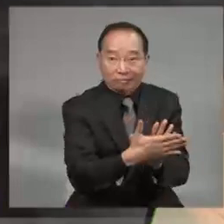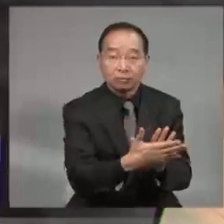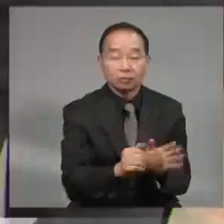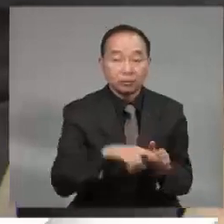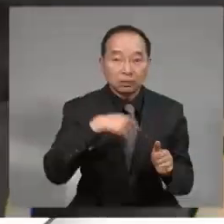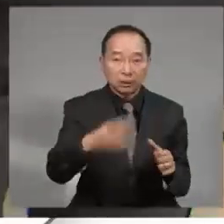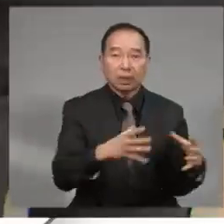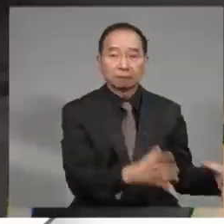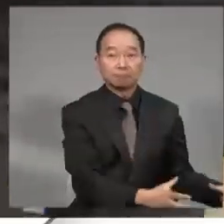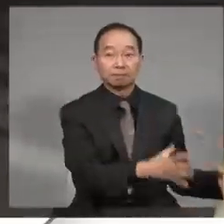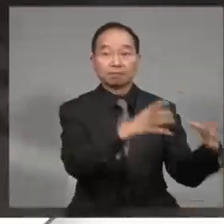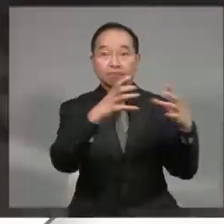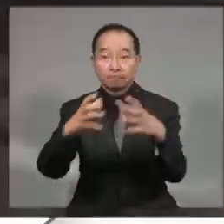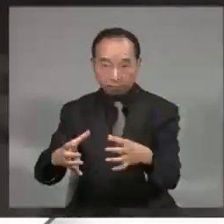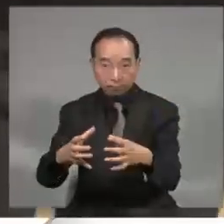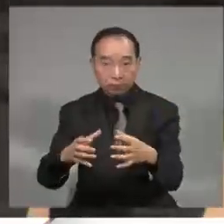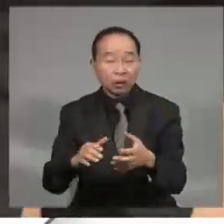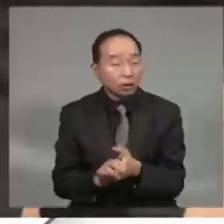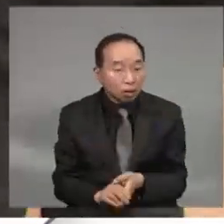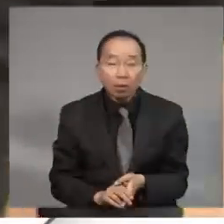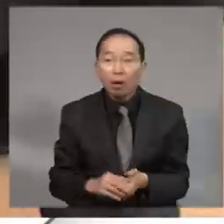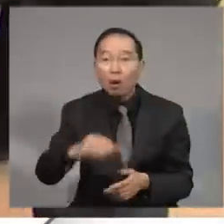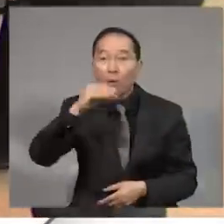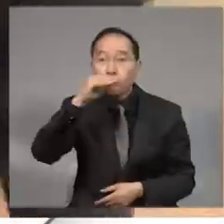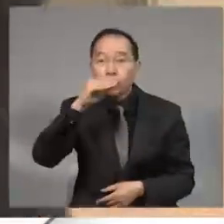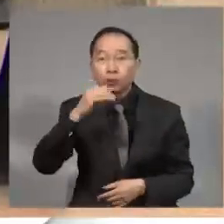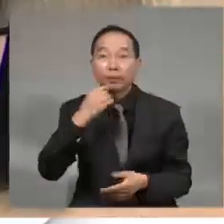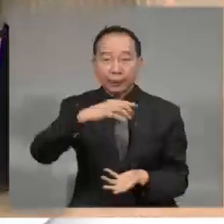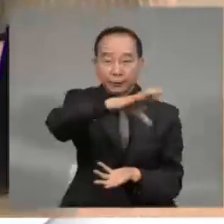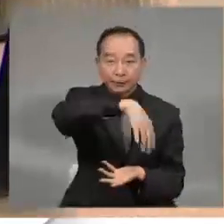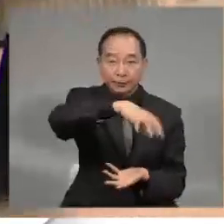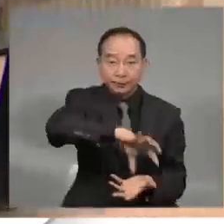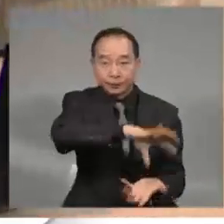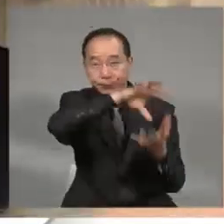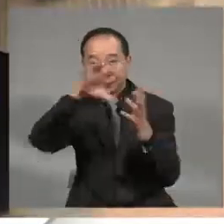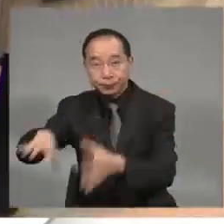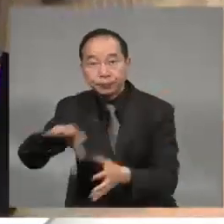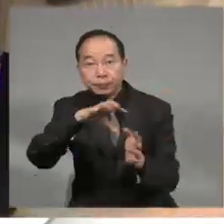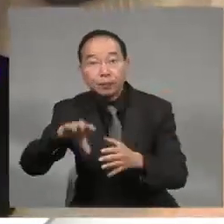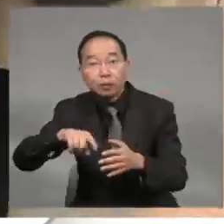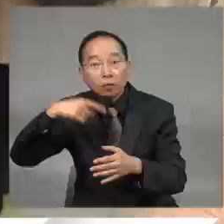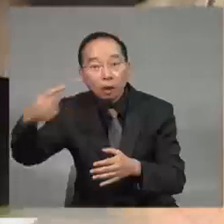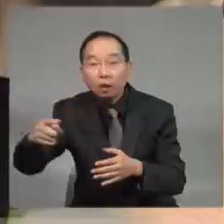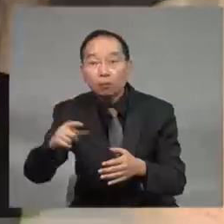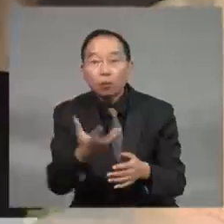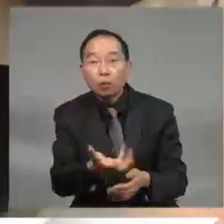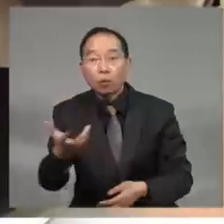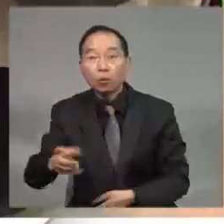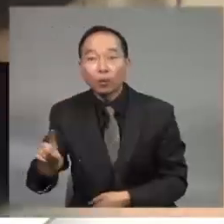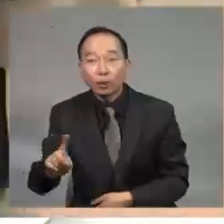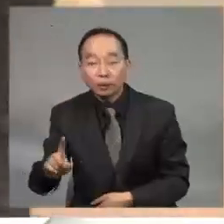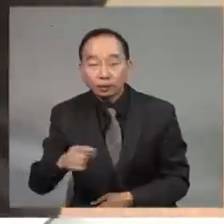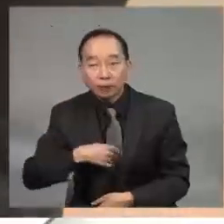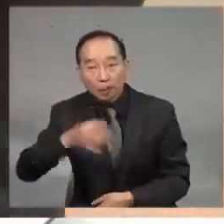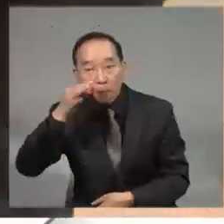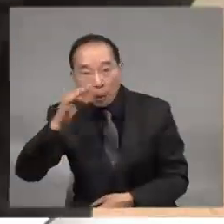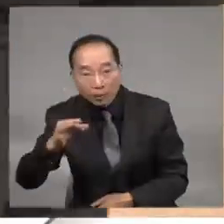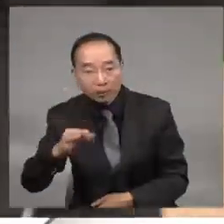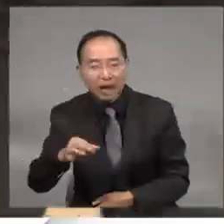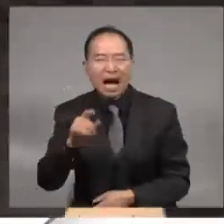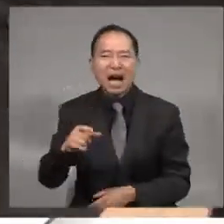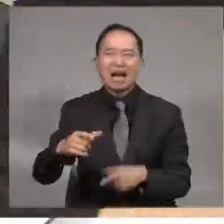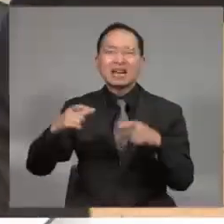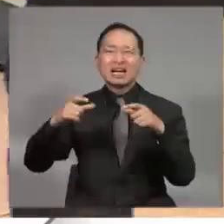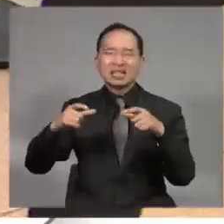하게 되는군요. 저렇게 정리가 다 끝나면 어디로 저 투표함을 이송하게 되나요? 저기 지금 보이시는 건 아마 관외